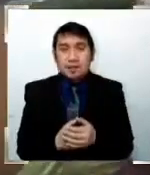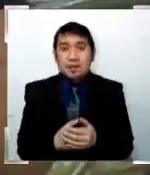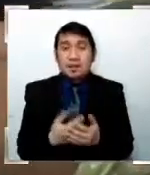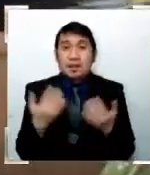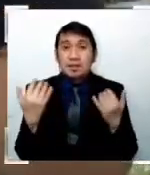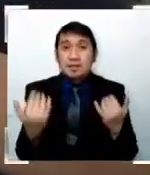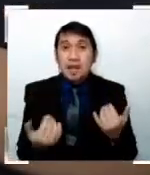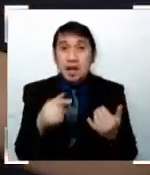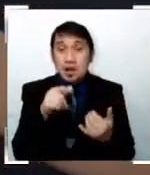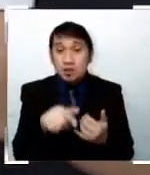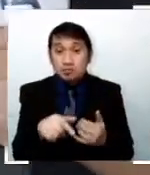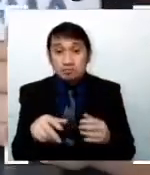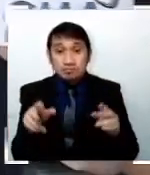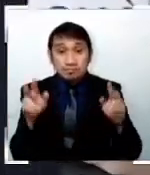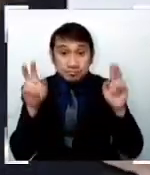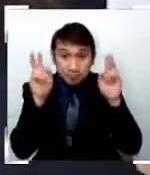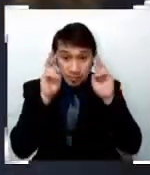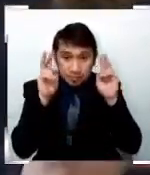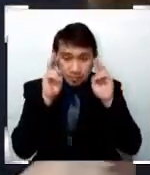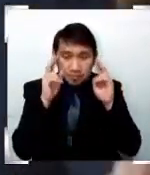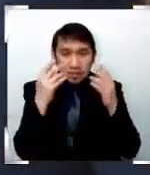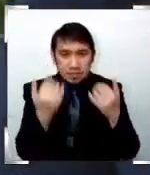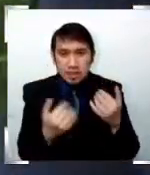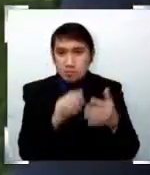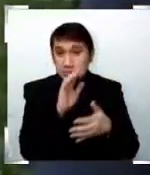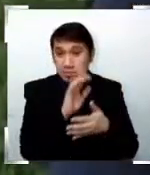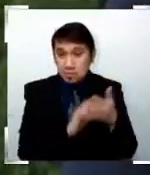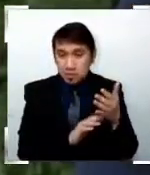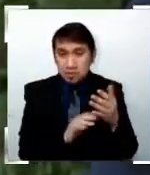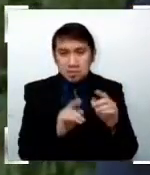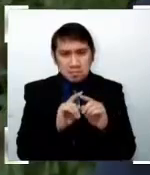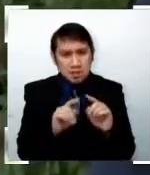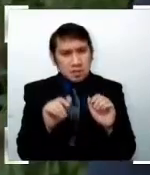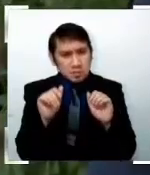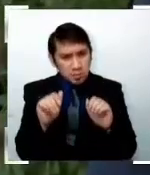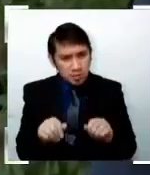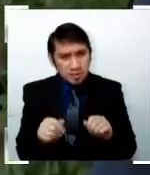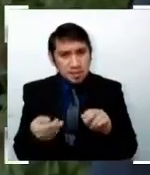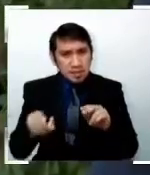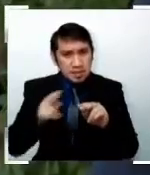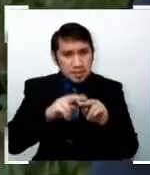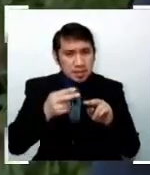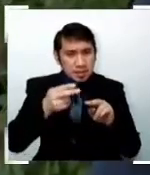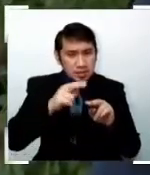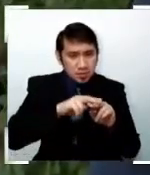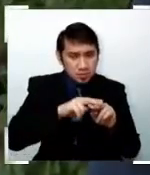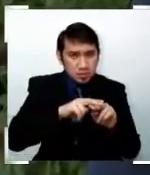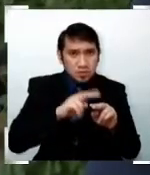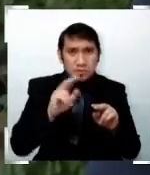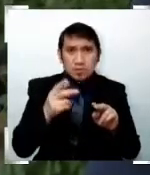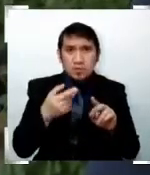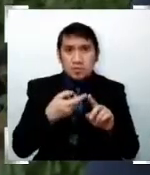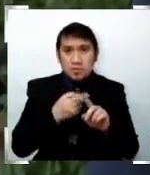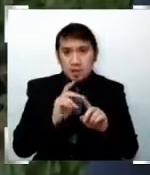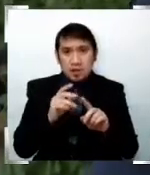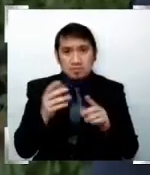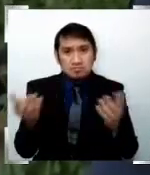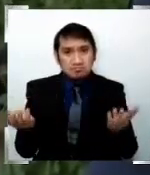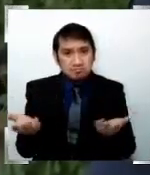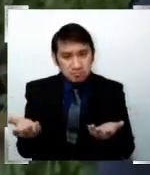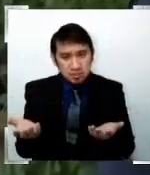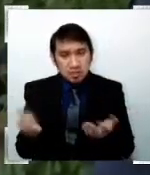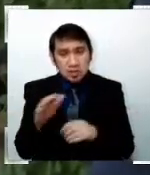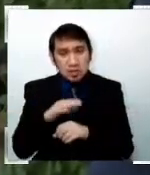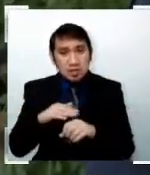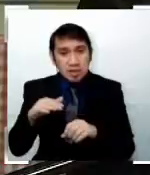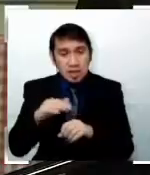ng mga highland vegetables. Pero maaaring may pagtaas daw sa presyo ng mga lowland vegetables o gulay Tagalog, depende kung saang lugar